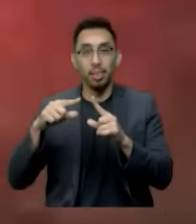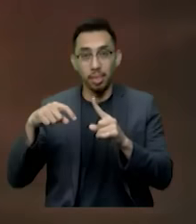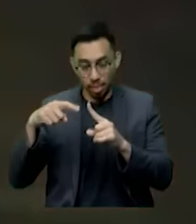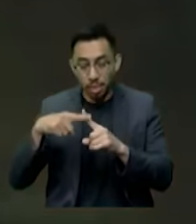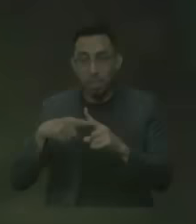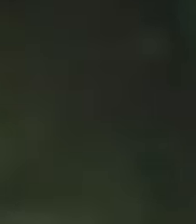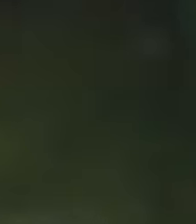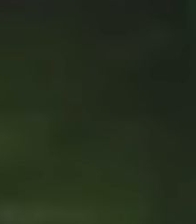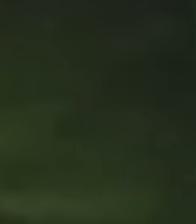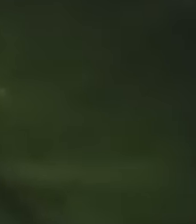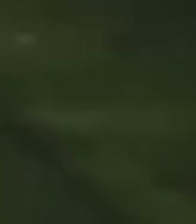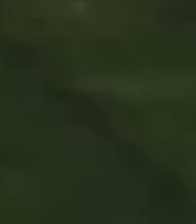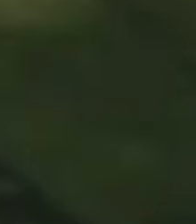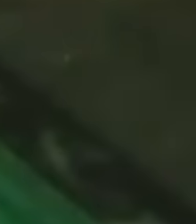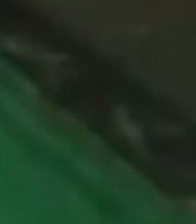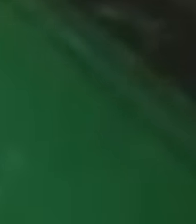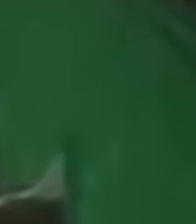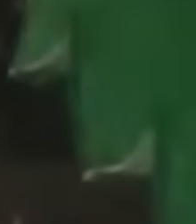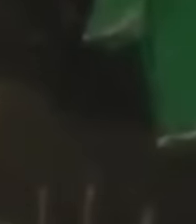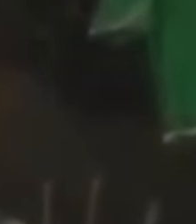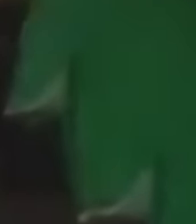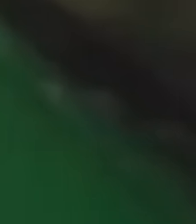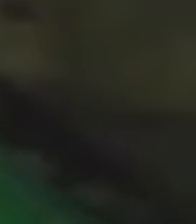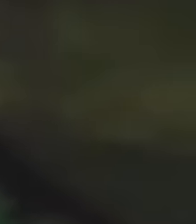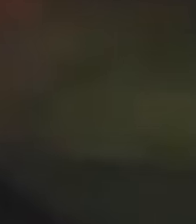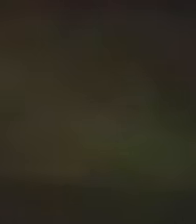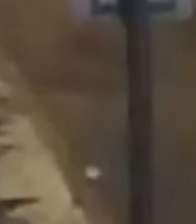petasan, batu, kayu hingga senjata tajam.